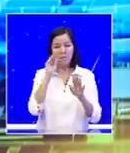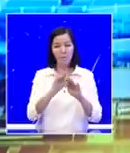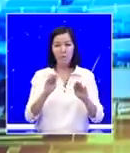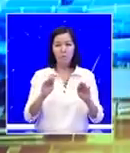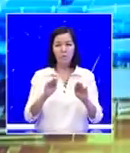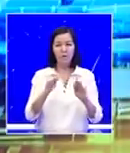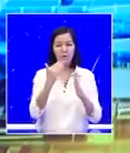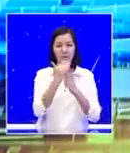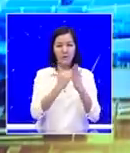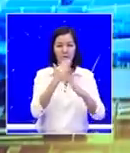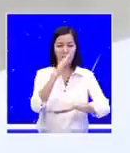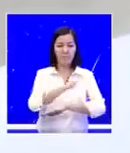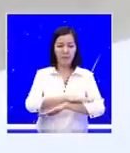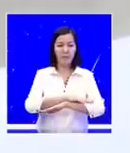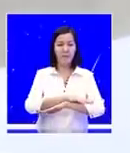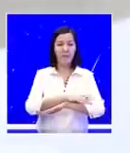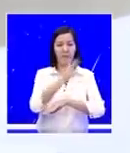тәртібіне бейімделді.